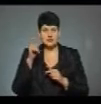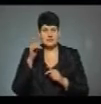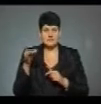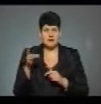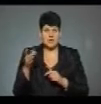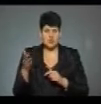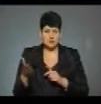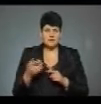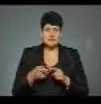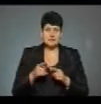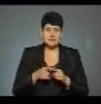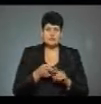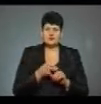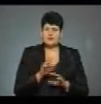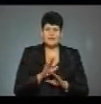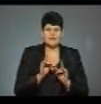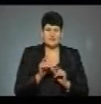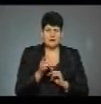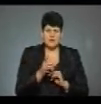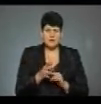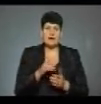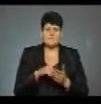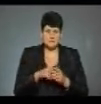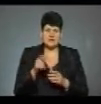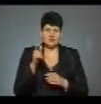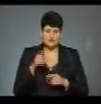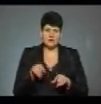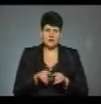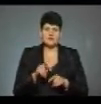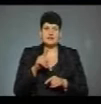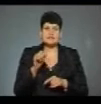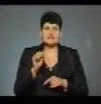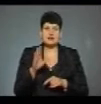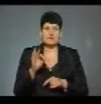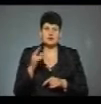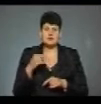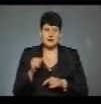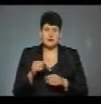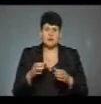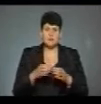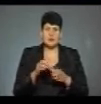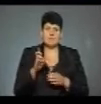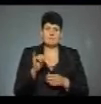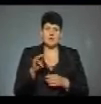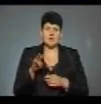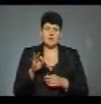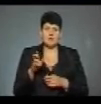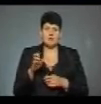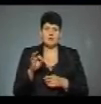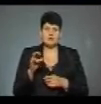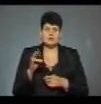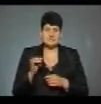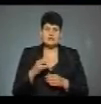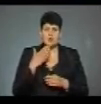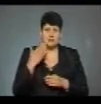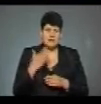район. Це стосується не тільки району, а і міста Чортків, Заводської громади та Білобожницької громади. За останньою